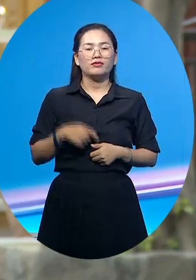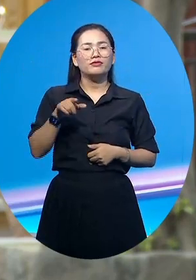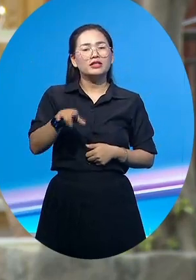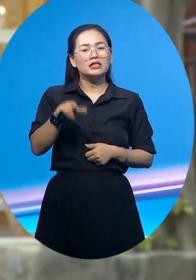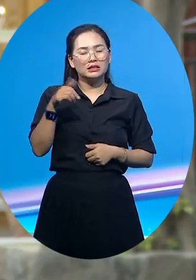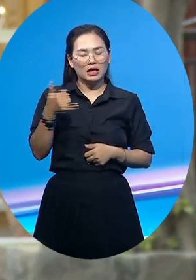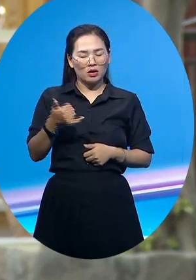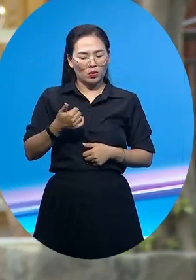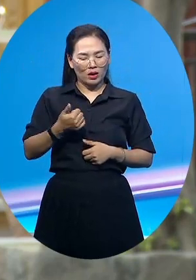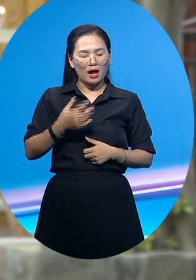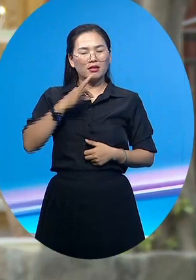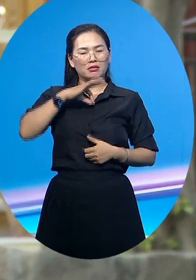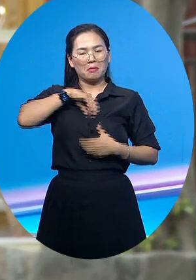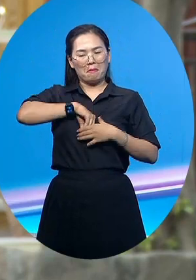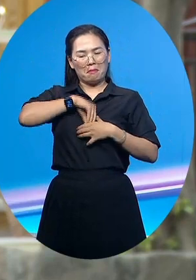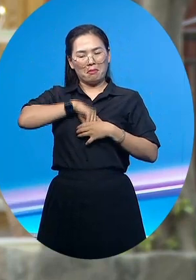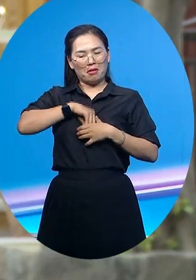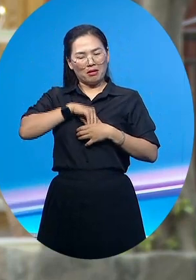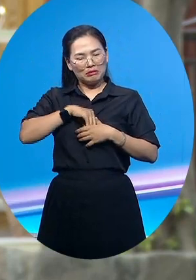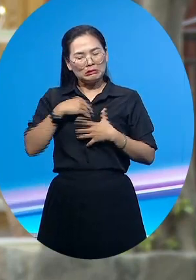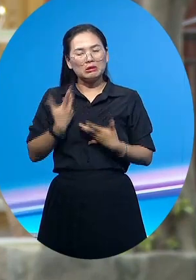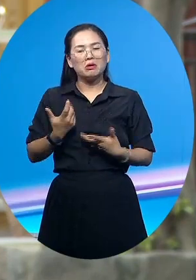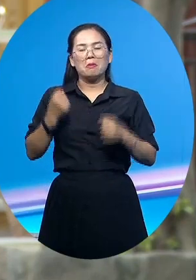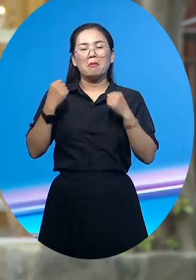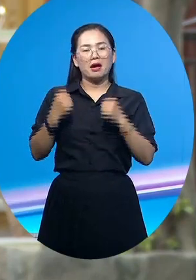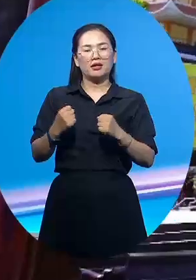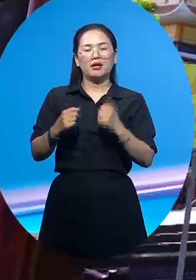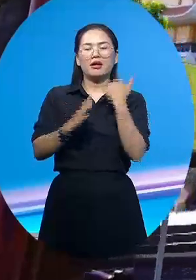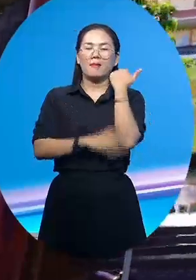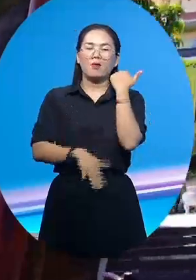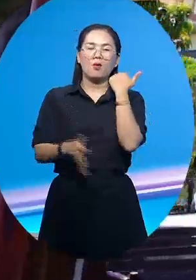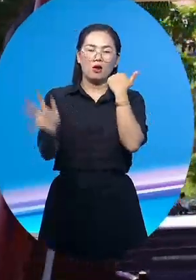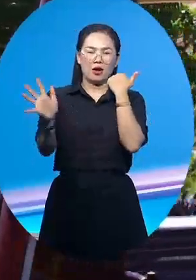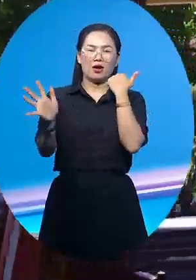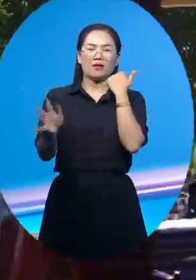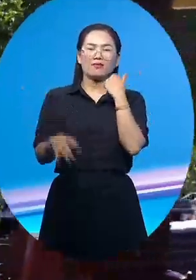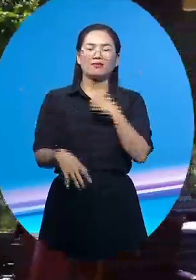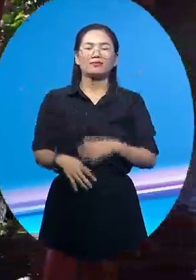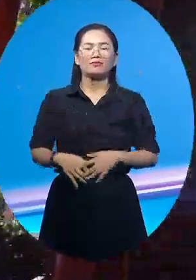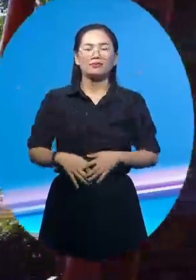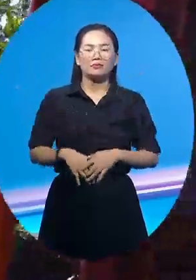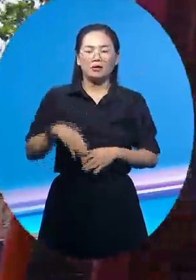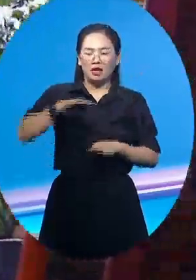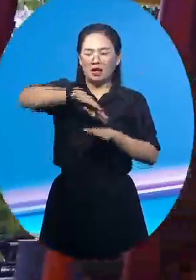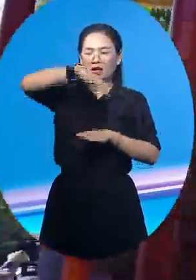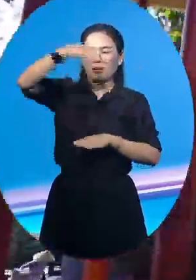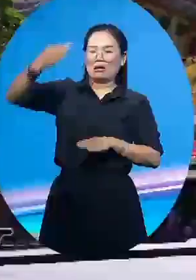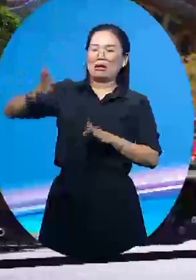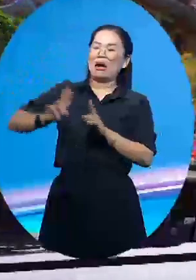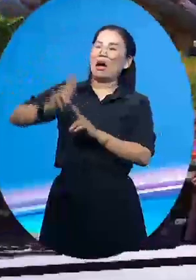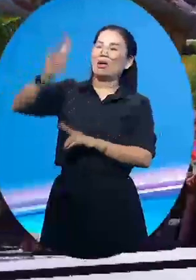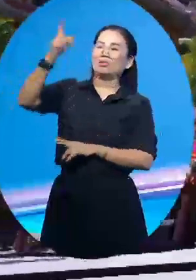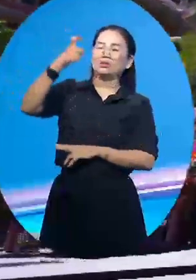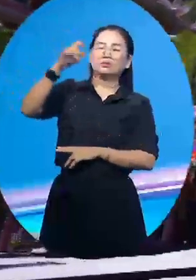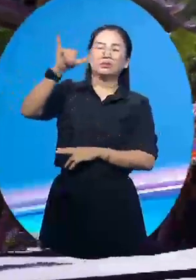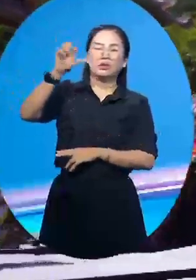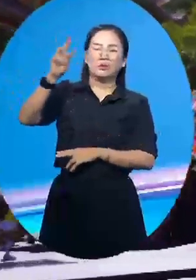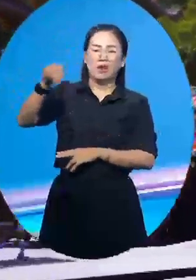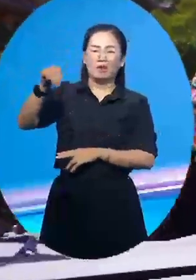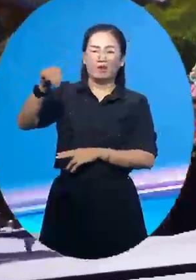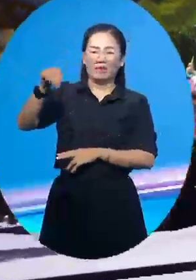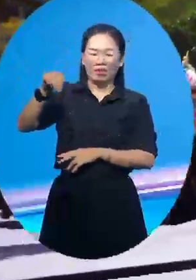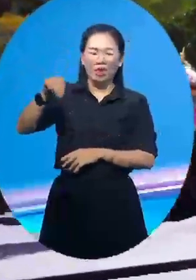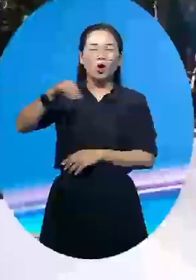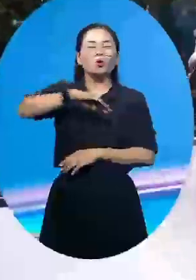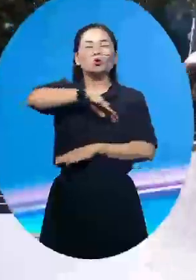về tâm linh của vùng Nam Bộ nằm ở độ cao 986 m núi Bà Đen có